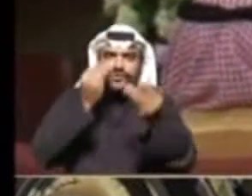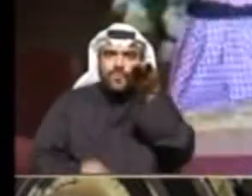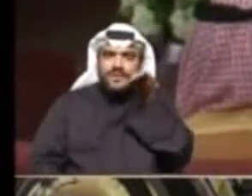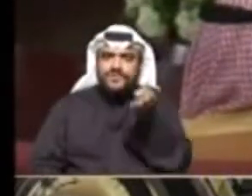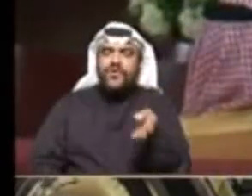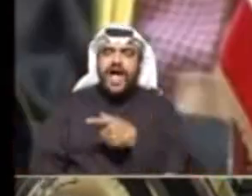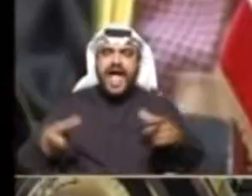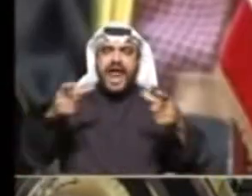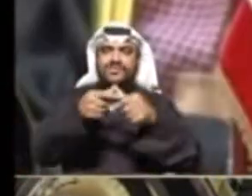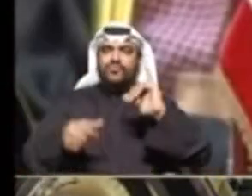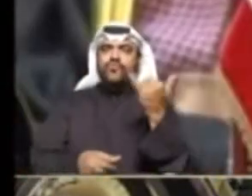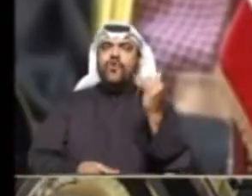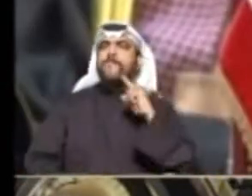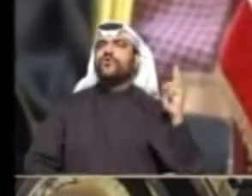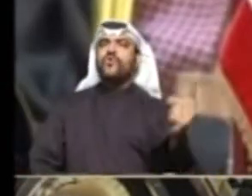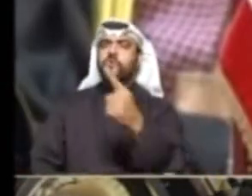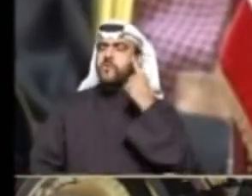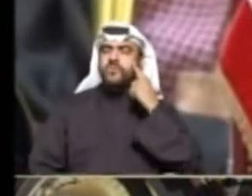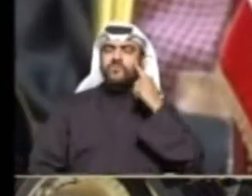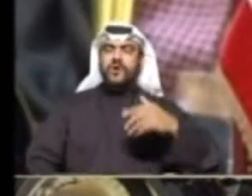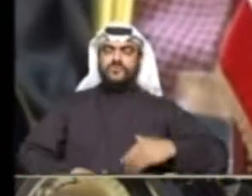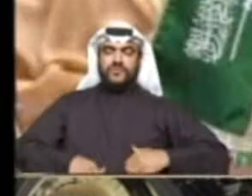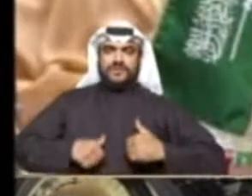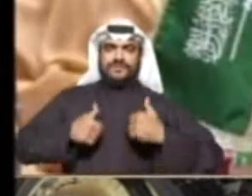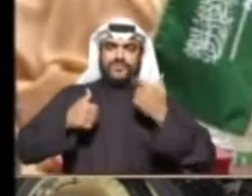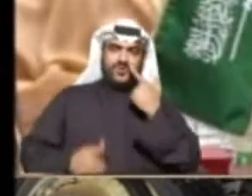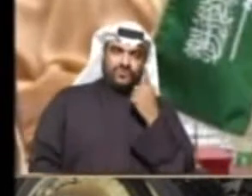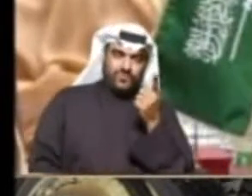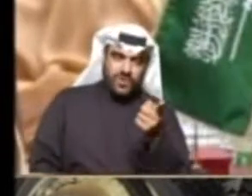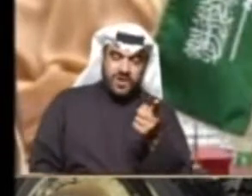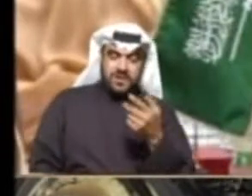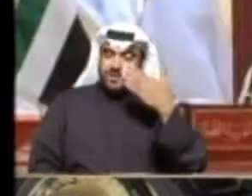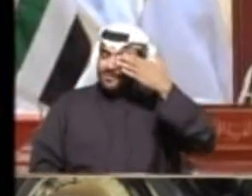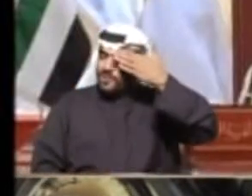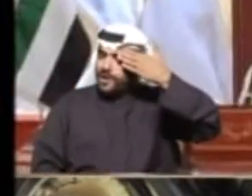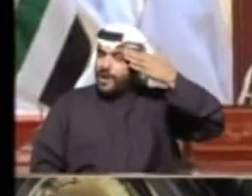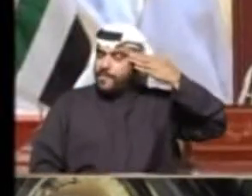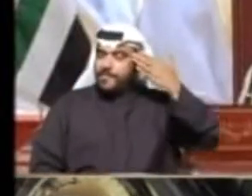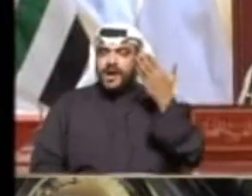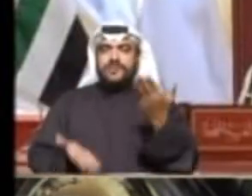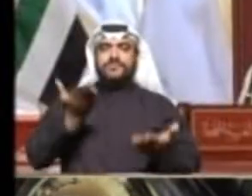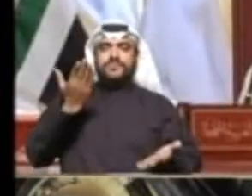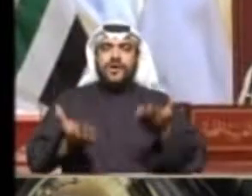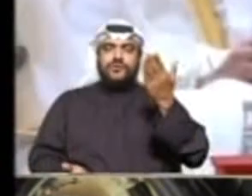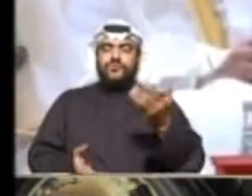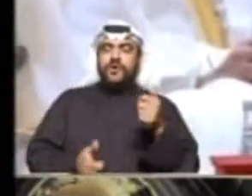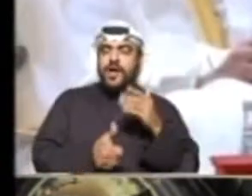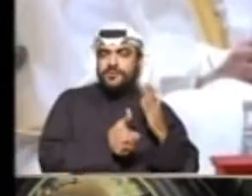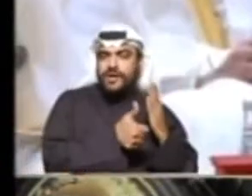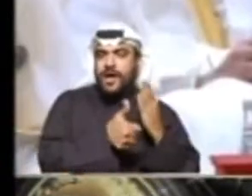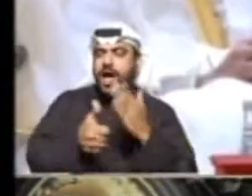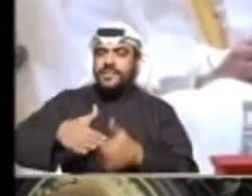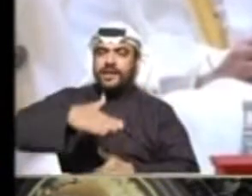اهتمام الجميع ومثار إكبار وإعجاب، وأنه استطاع بحنكة قادة المجلس من لعب دور